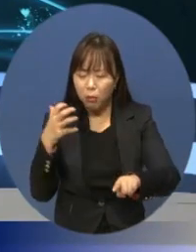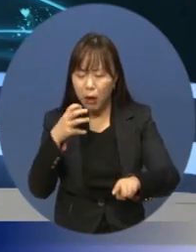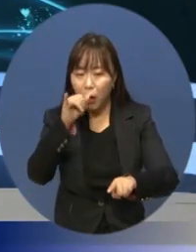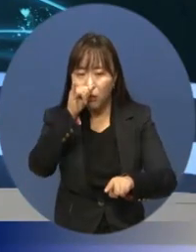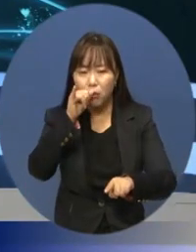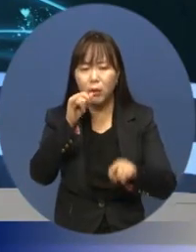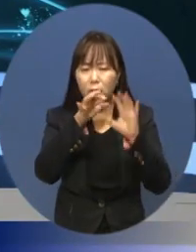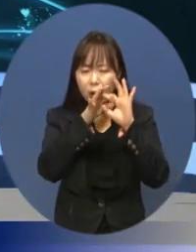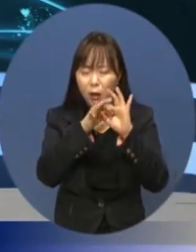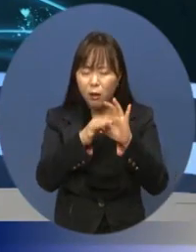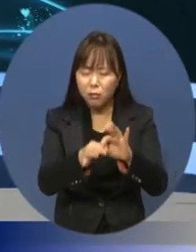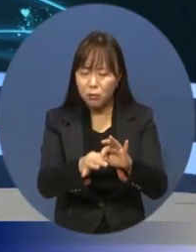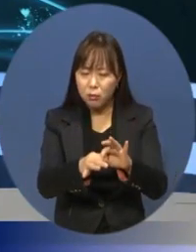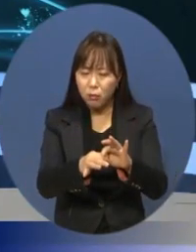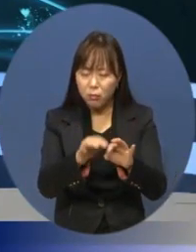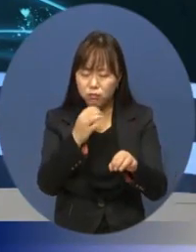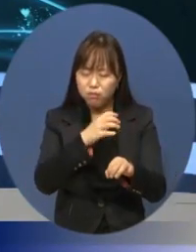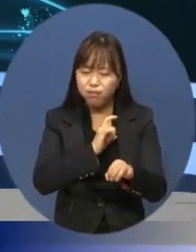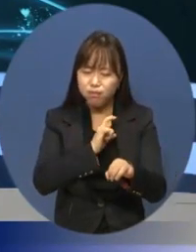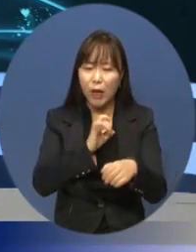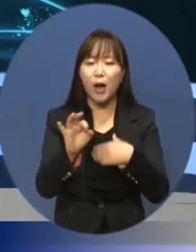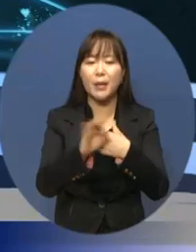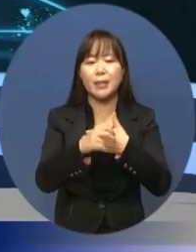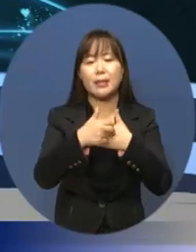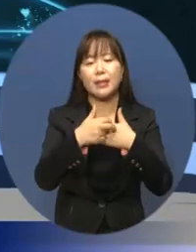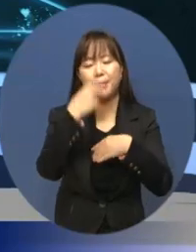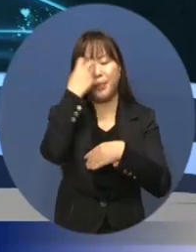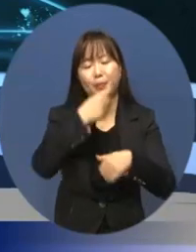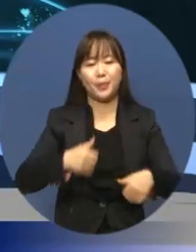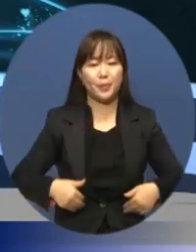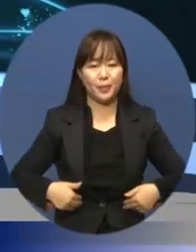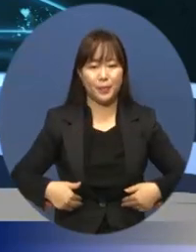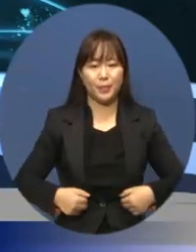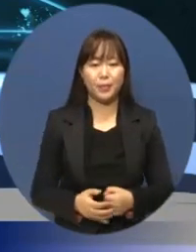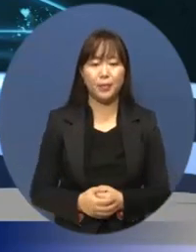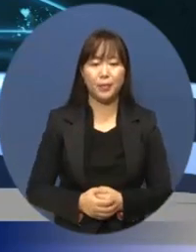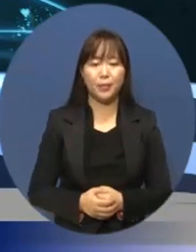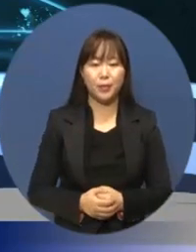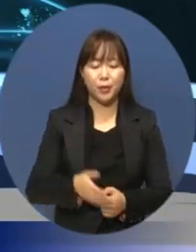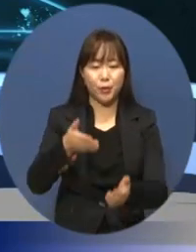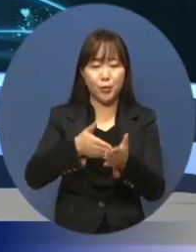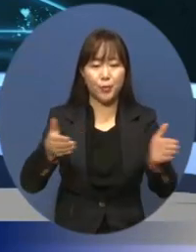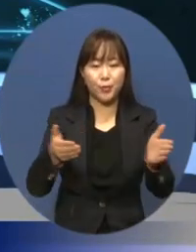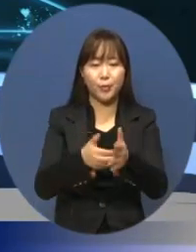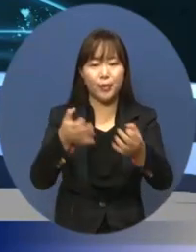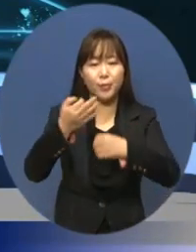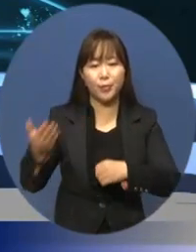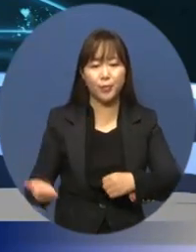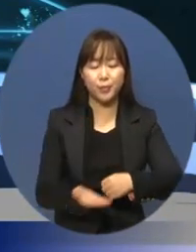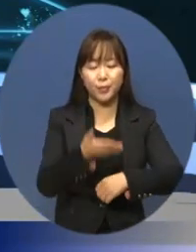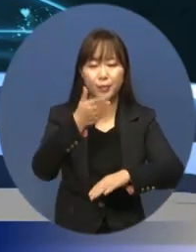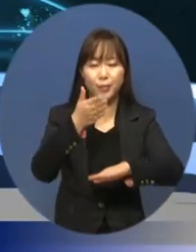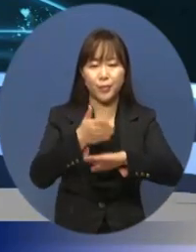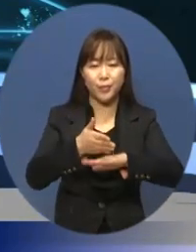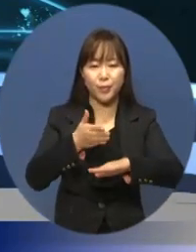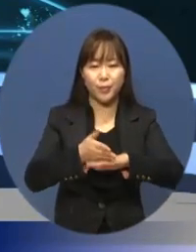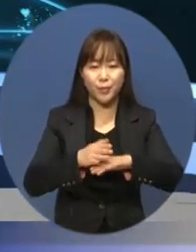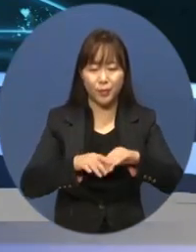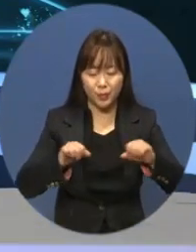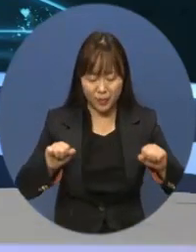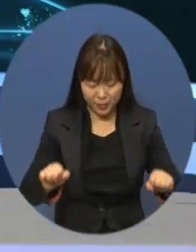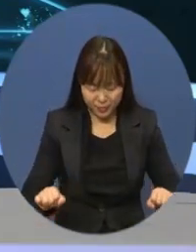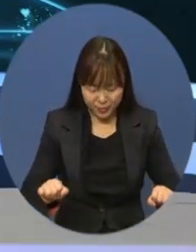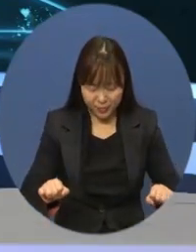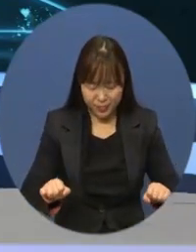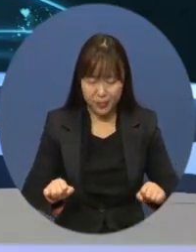나타나거나 계속 이어질 때는 바로 의사 진료를 받아야 합니다. 이상 복지TV 뉴스를 마칩니다. 시청해주신 여러분